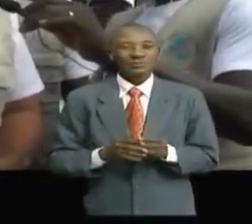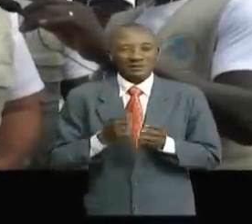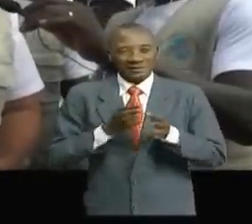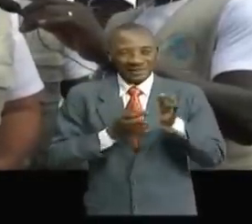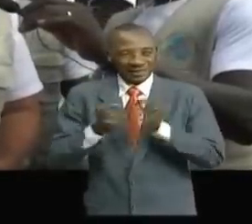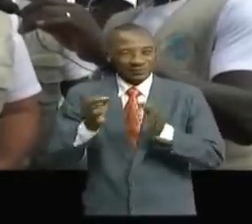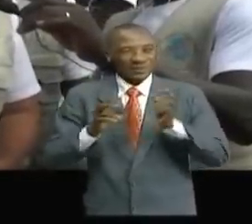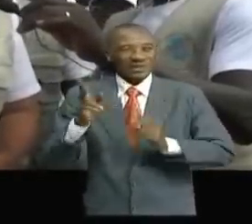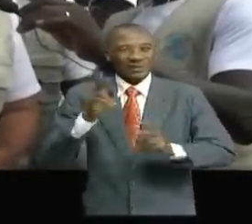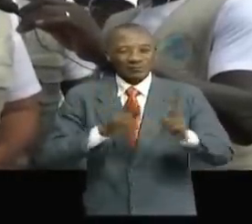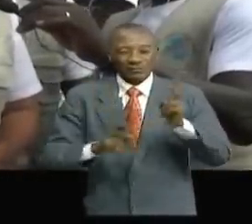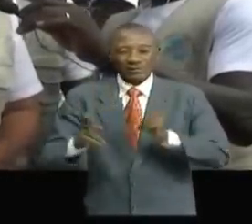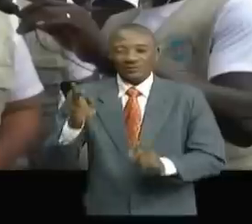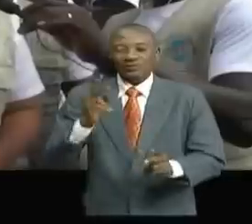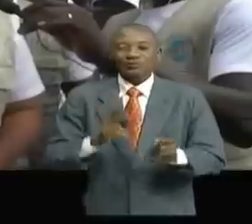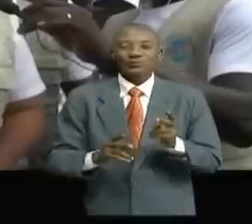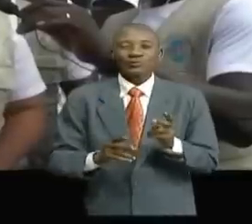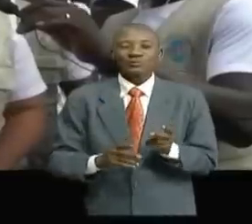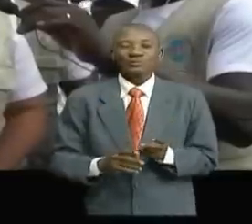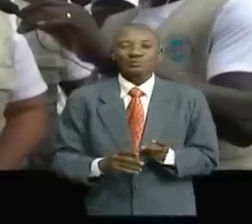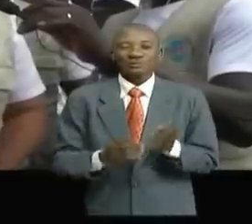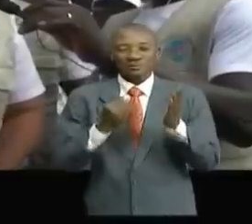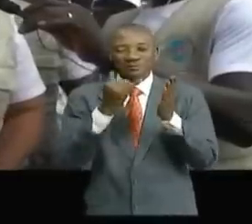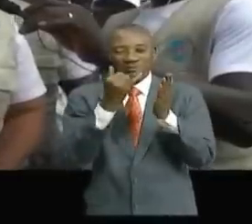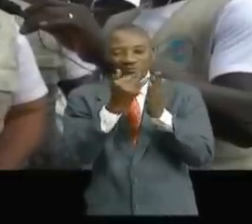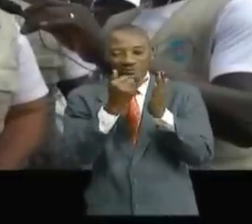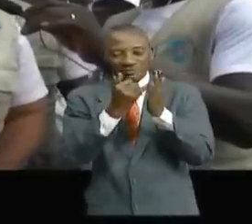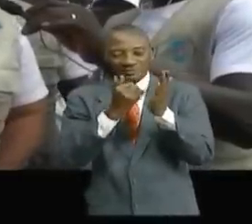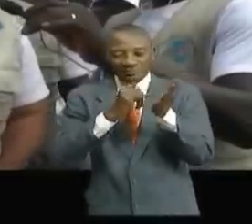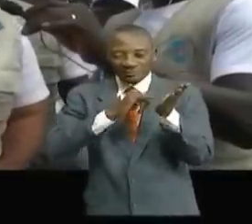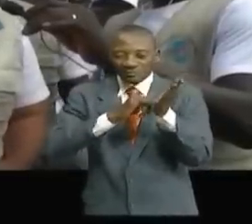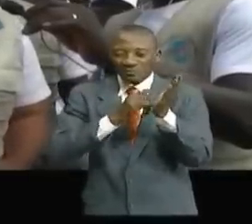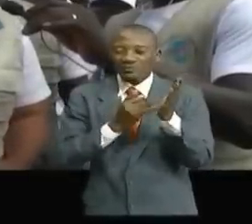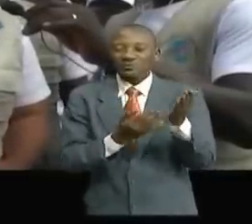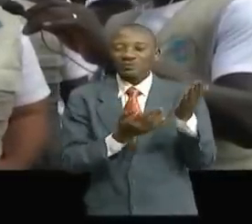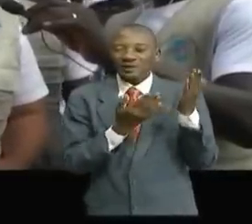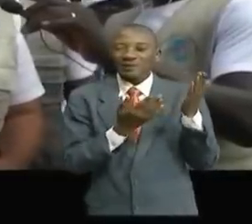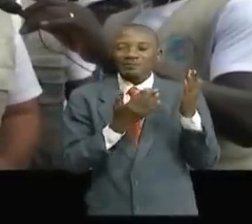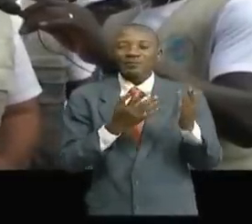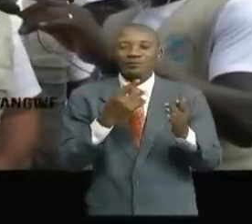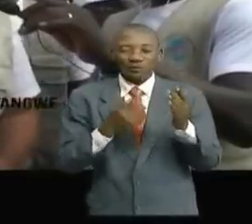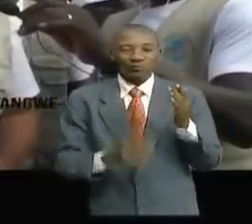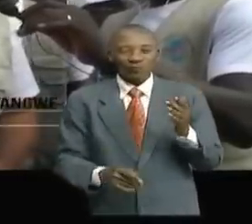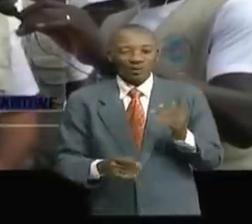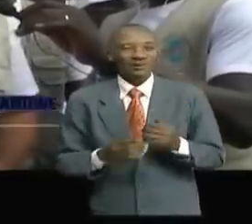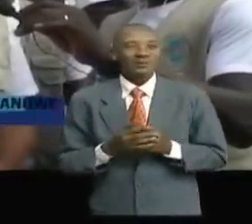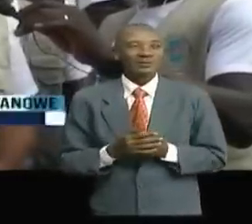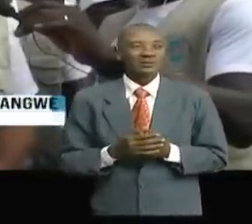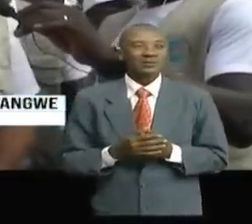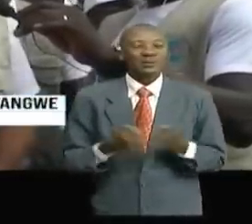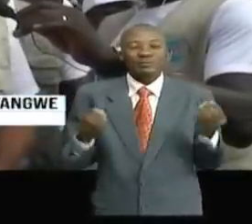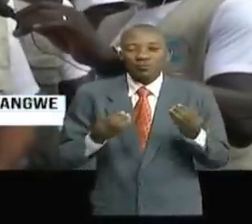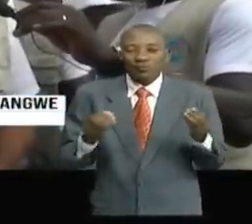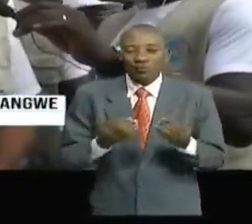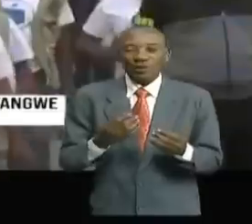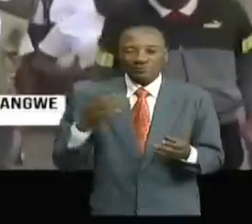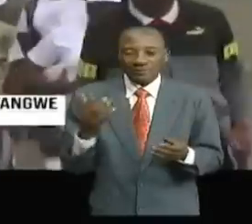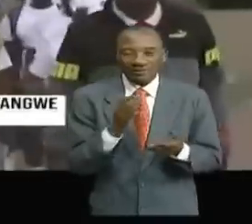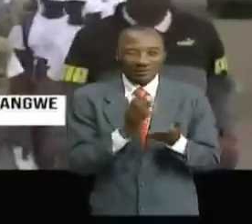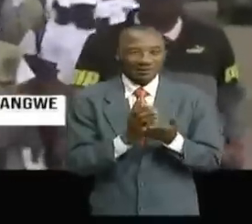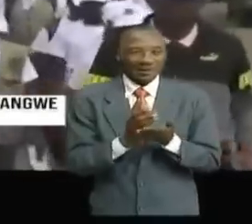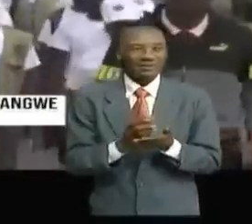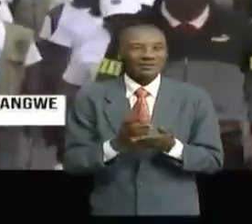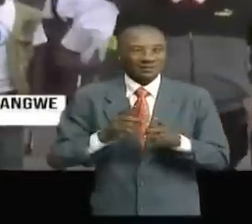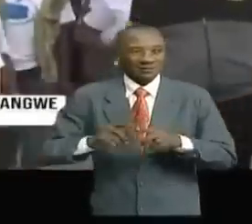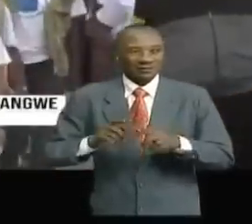centres. Et il suffit juste de regarder à côté de là où on habite pour identifier un centre, s'approcher et se faire enrôler. Toutes